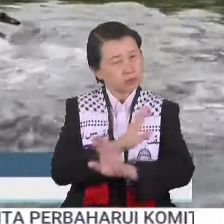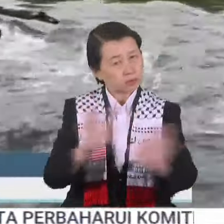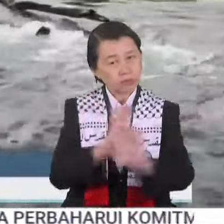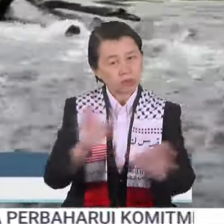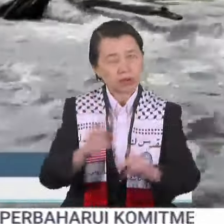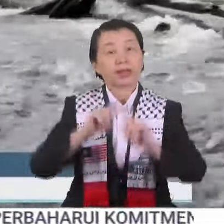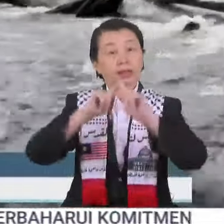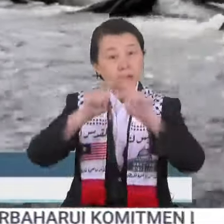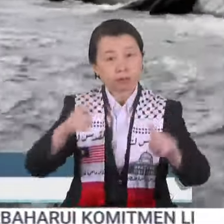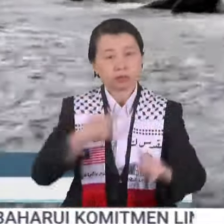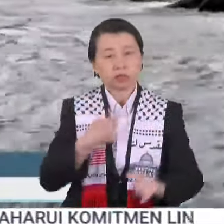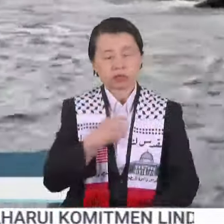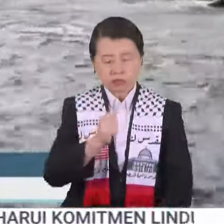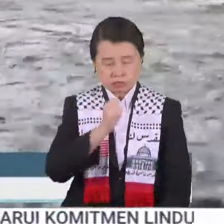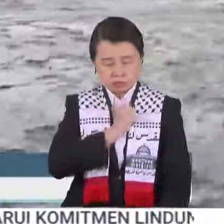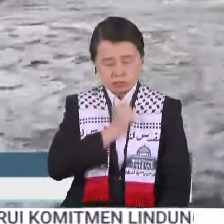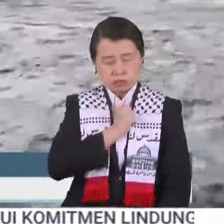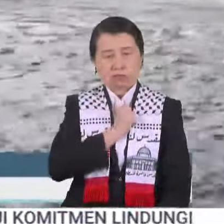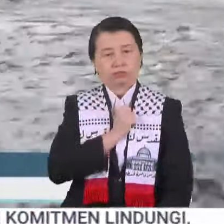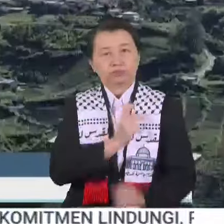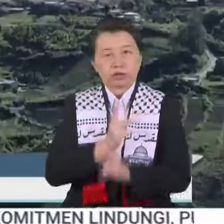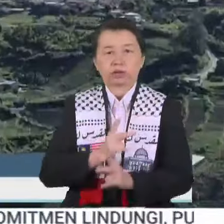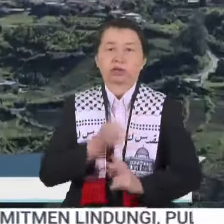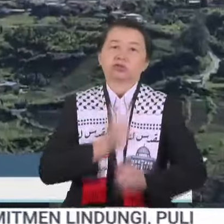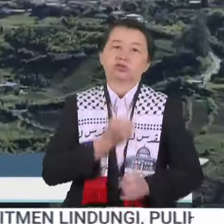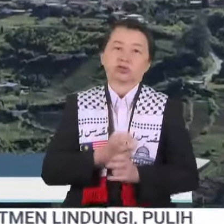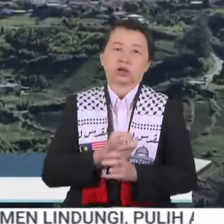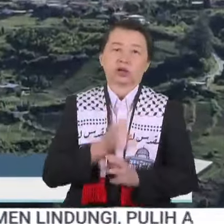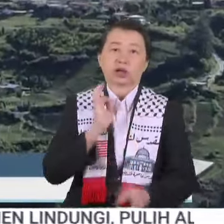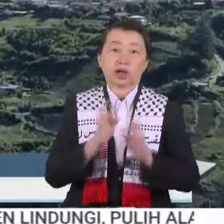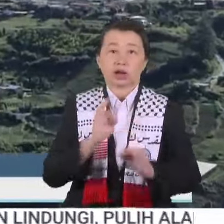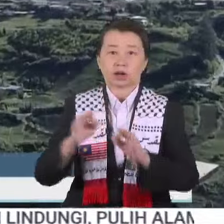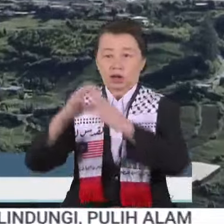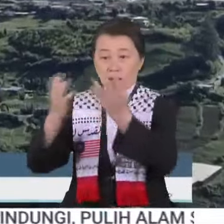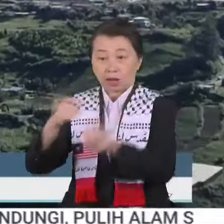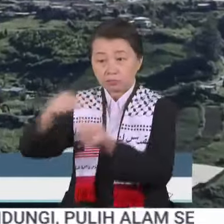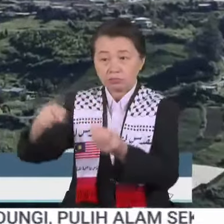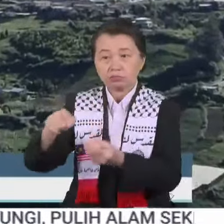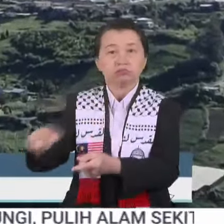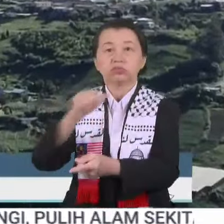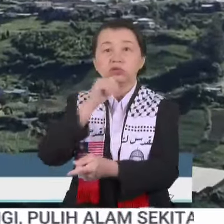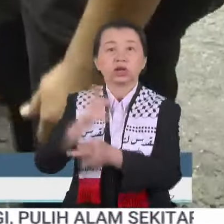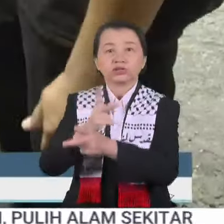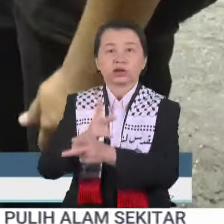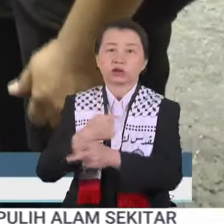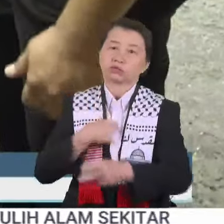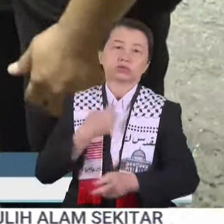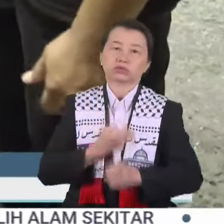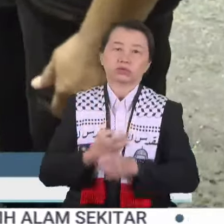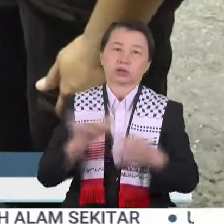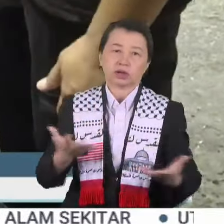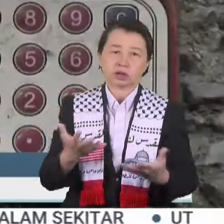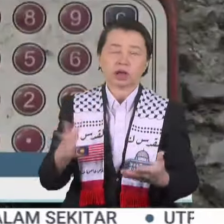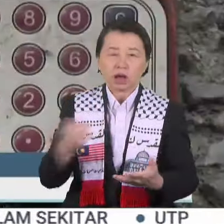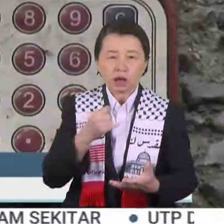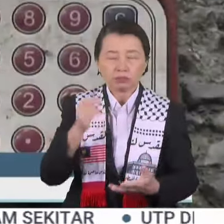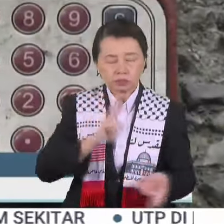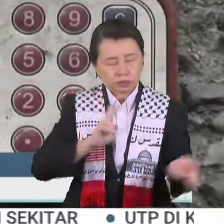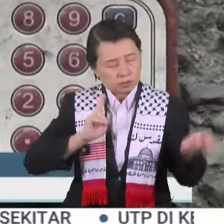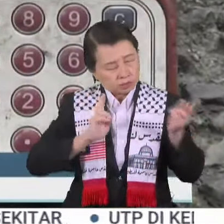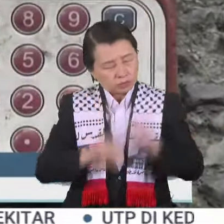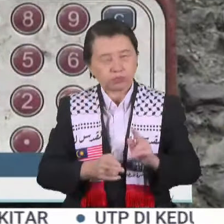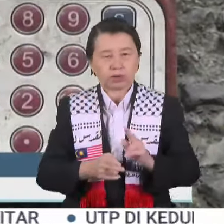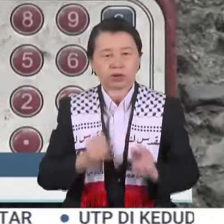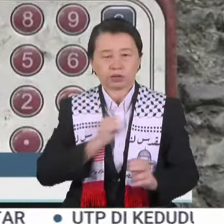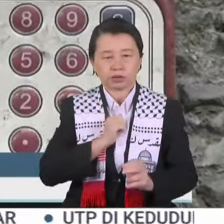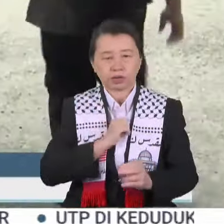sekitar, tetapi kita sendiri akan menjadi susah sekiranya alam sekitar tidak terjaga. Ambillah langkah perubahan